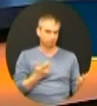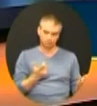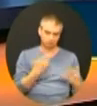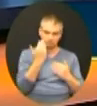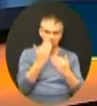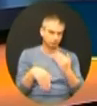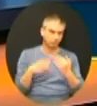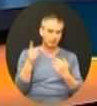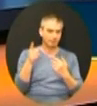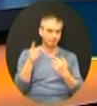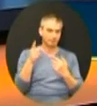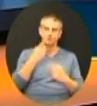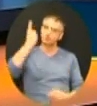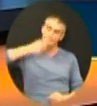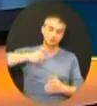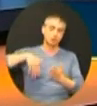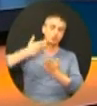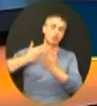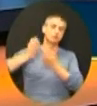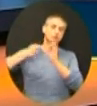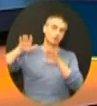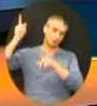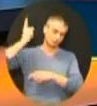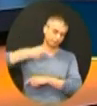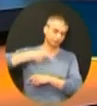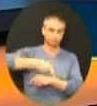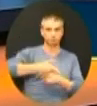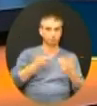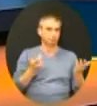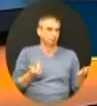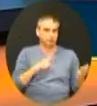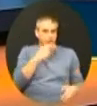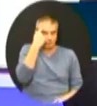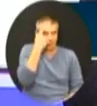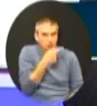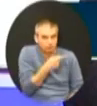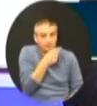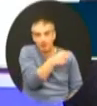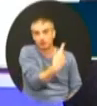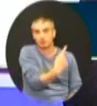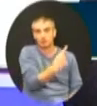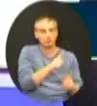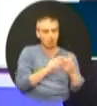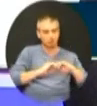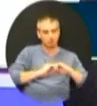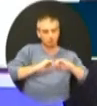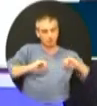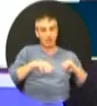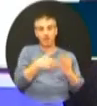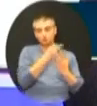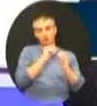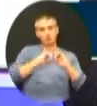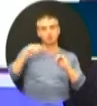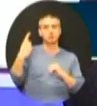הרי בסופו של דבר הם מונחים על ידי הנחיות יועץ משפטי לממשלה והאם אתה לא חושב שבעצם אתה מבודד בהצעת את